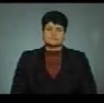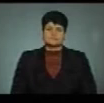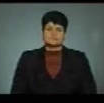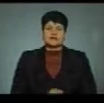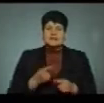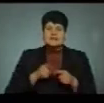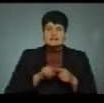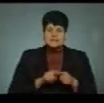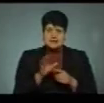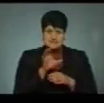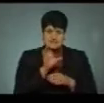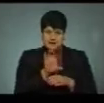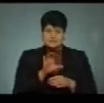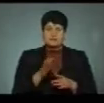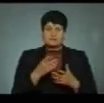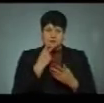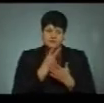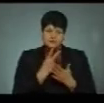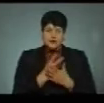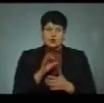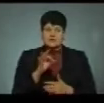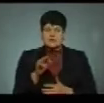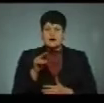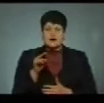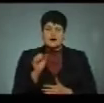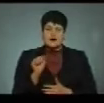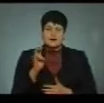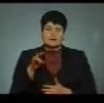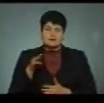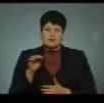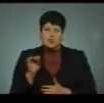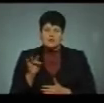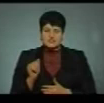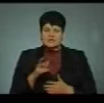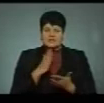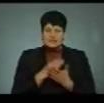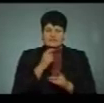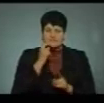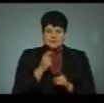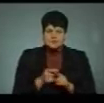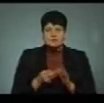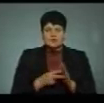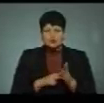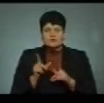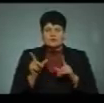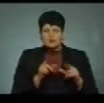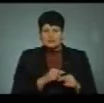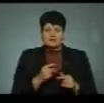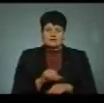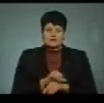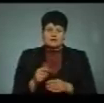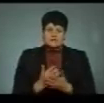Це слайд з презентації Олексія Антиповича, на якому зображені відповіді тернополян на питання, чи планують вони поїхати за кордон на заробітки